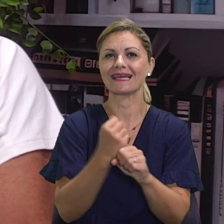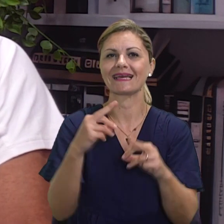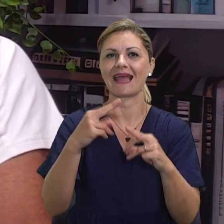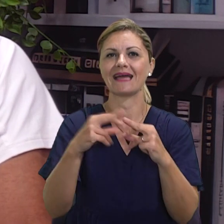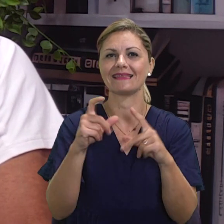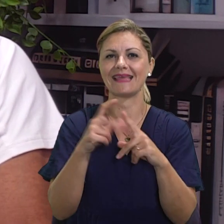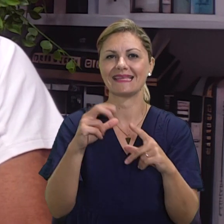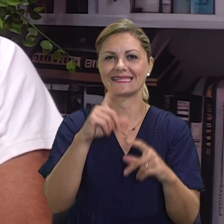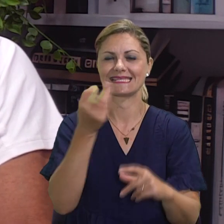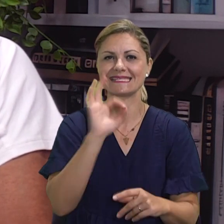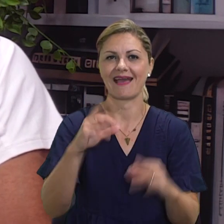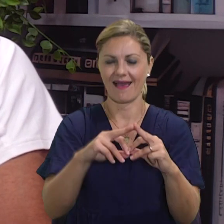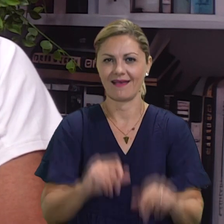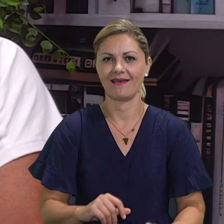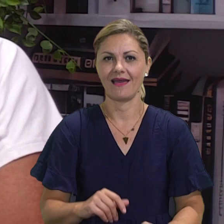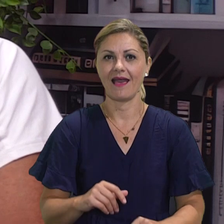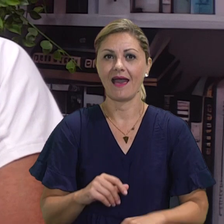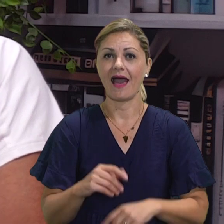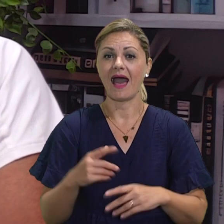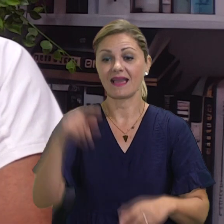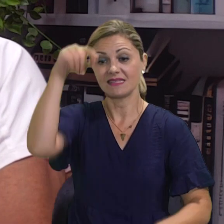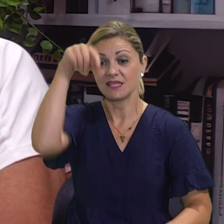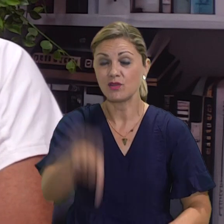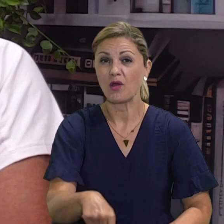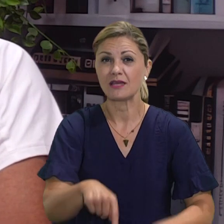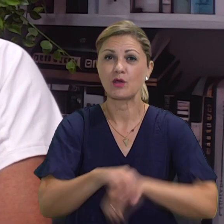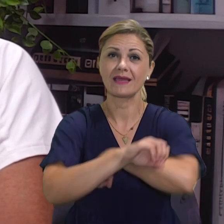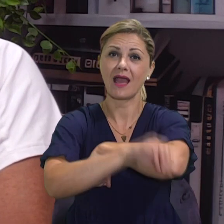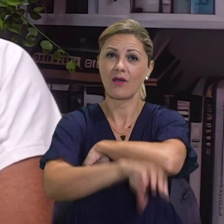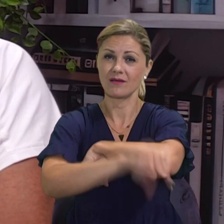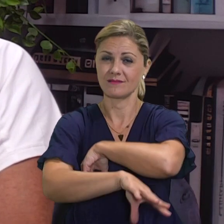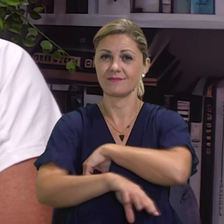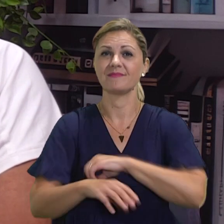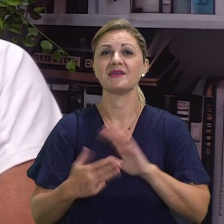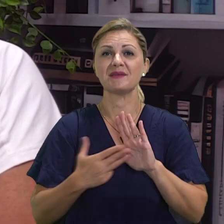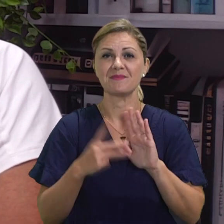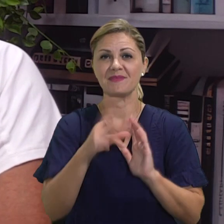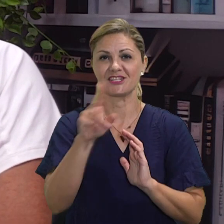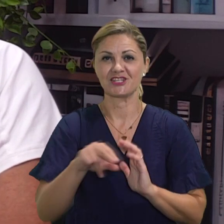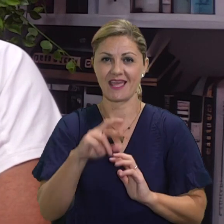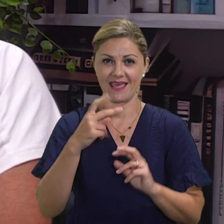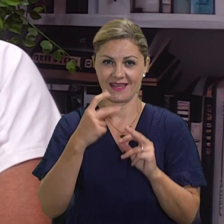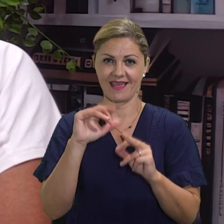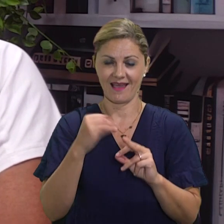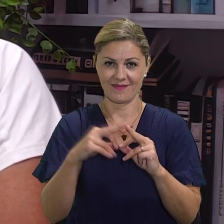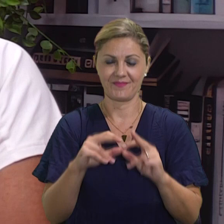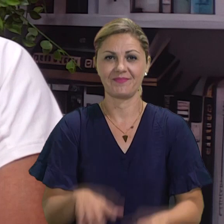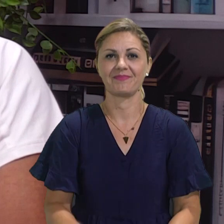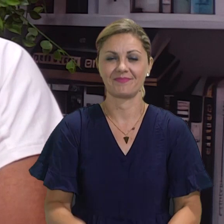kad si doli, onda je ili sirotinja ili bižerija. I onda vam je to jedan preslik viđenja